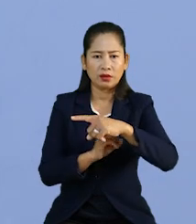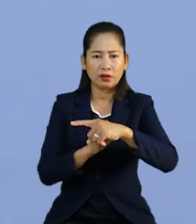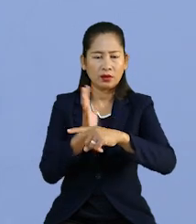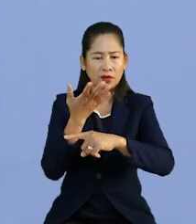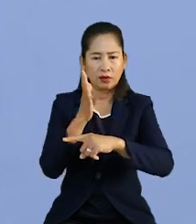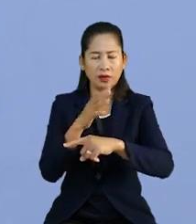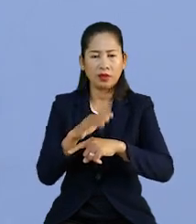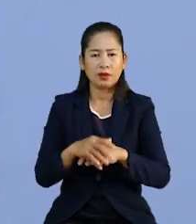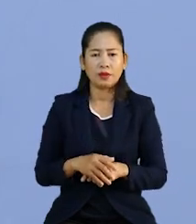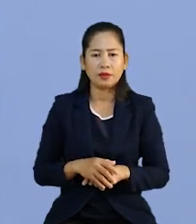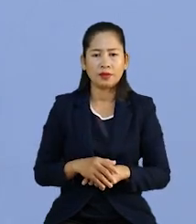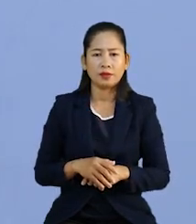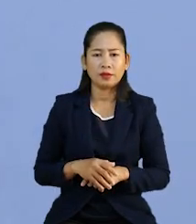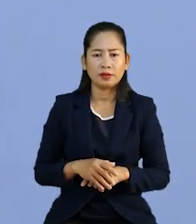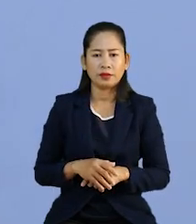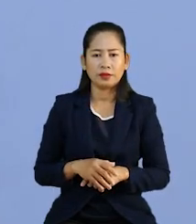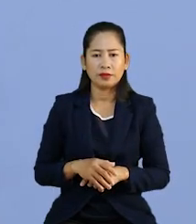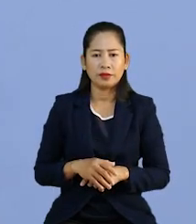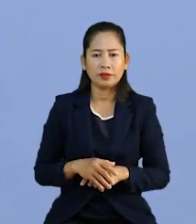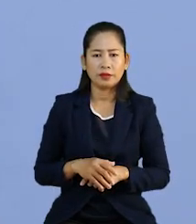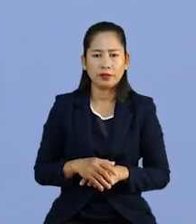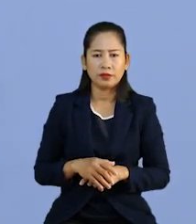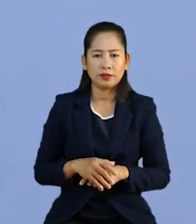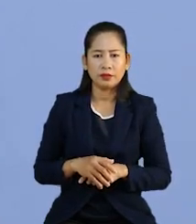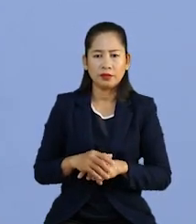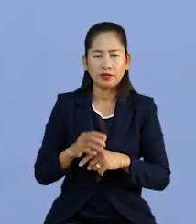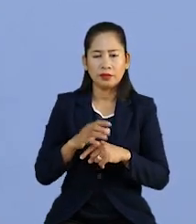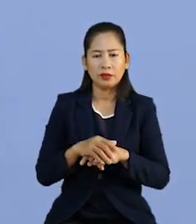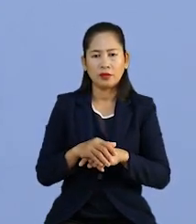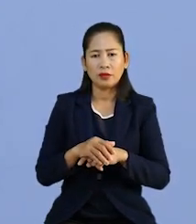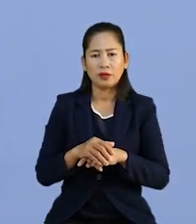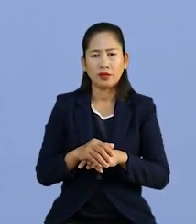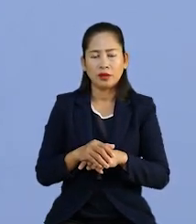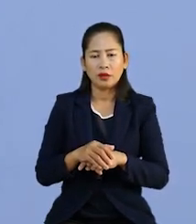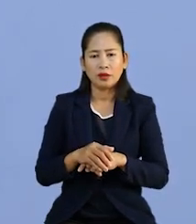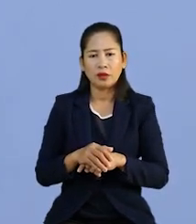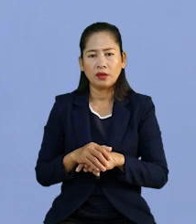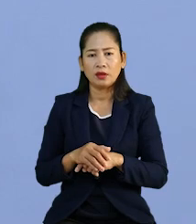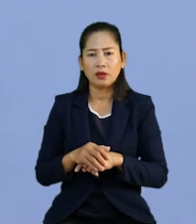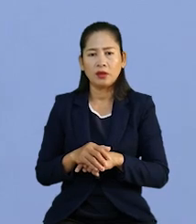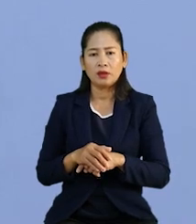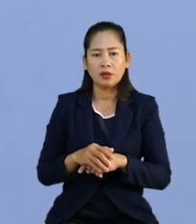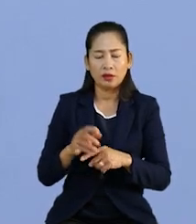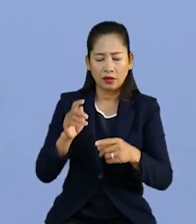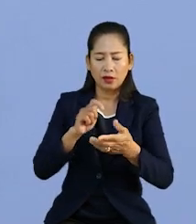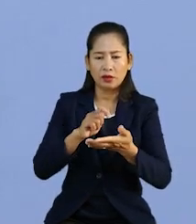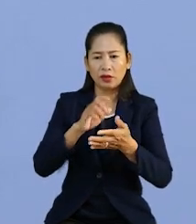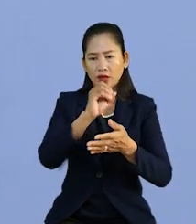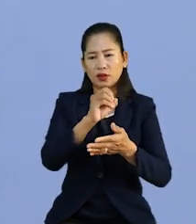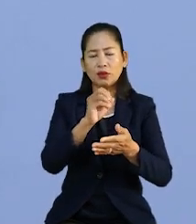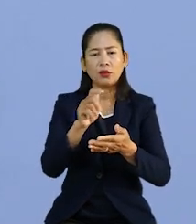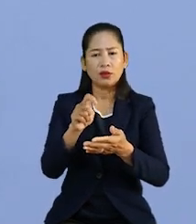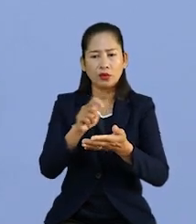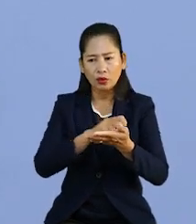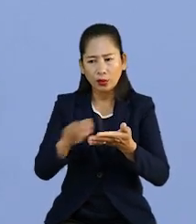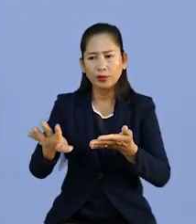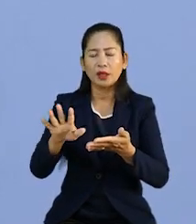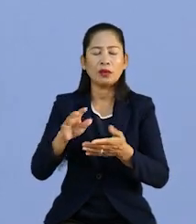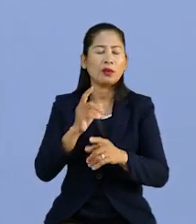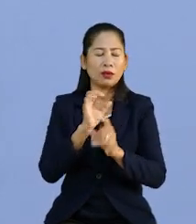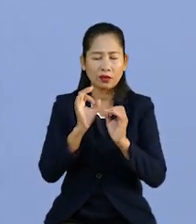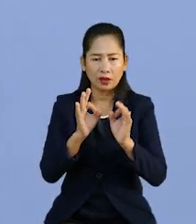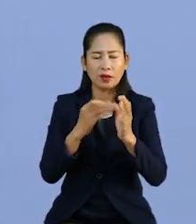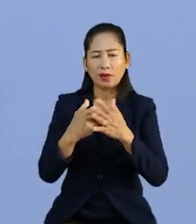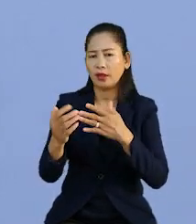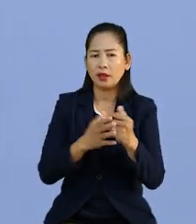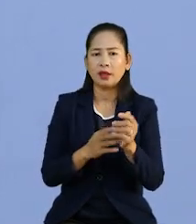nguồn cư gọi mình làm lại tên á. Chắc dưỡng ai lục cho bàn được chứ nét. Tông sáng này cũng mạnh cho xe tới hai tông nít của dưỡng ai lục cho bàn đài. Chà, chắc dưỡng